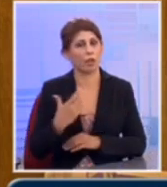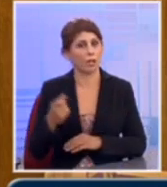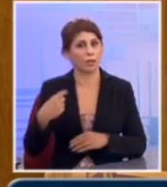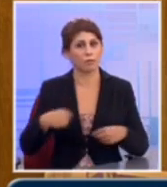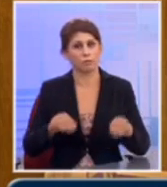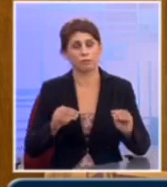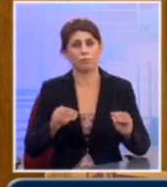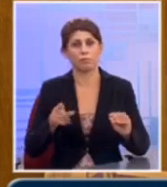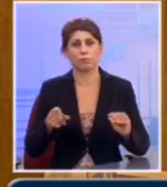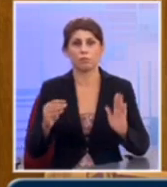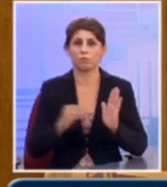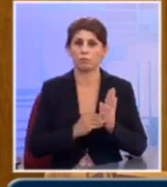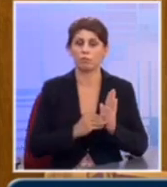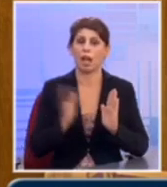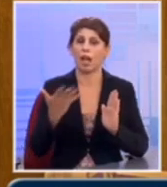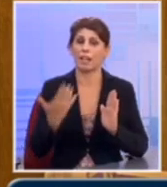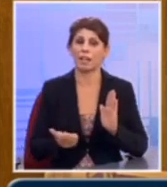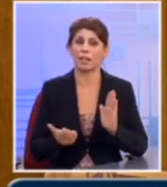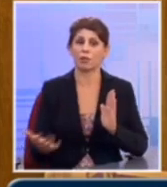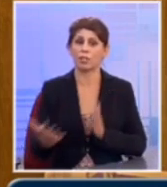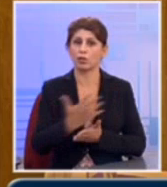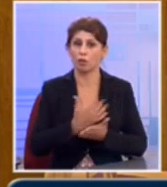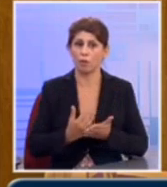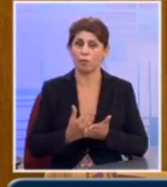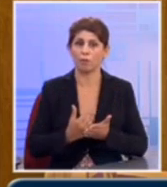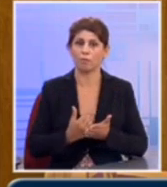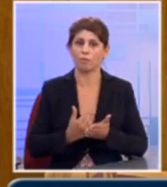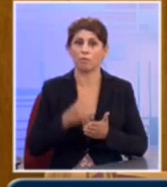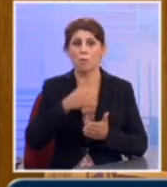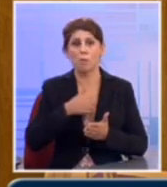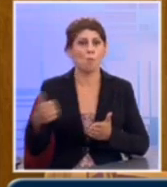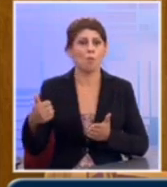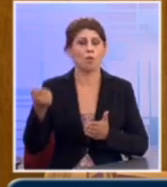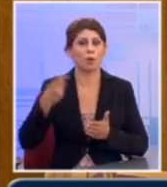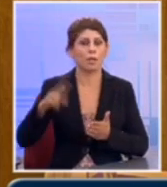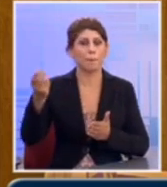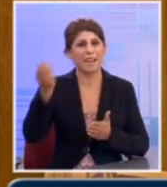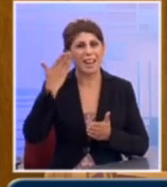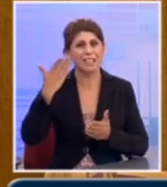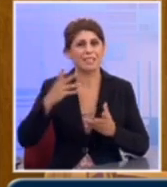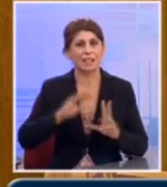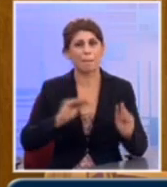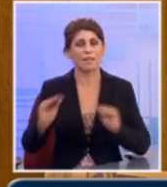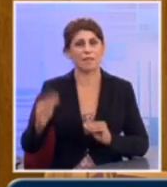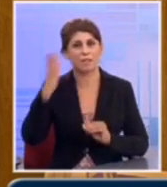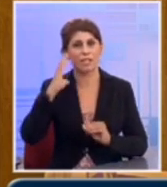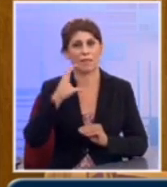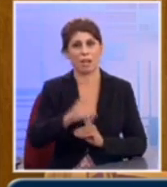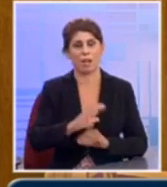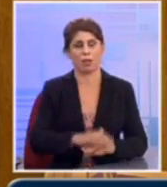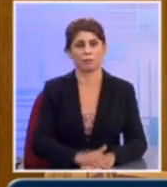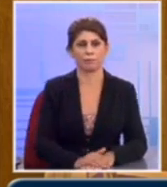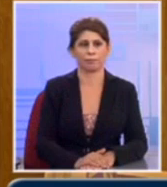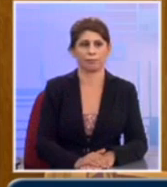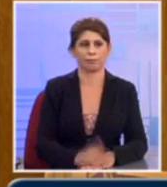εκεί που λέμε ότι αν έχουν εισόδημα από μόνο από υπεραξία μεταβίβασης κεφαλαίου